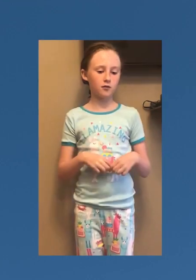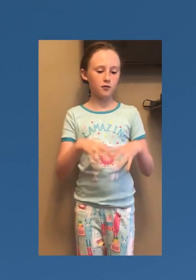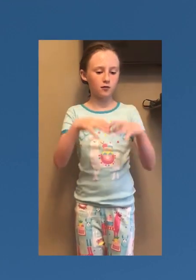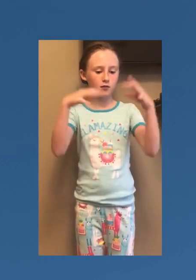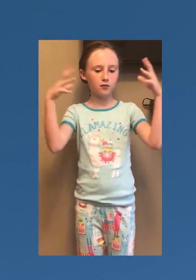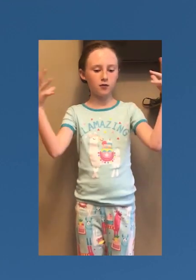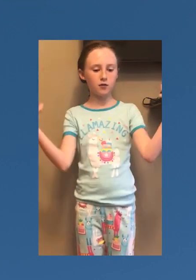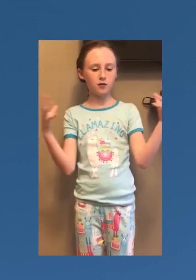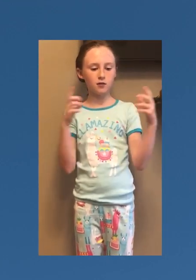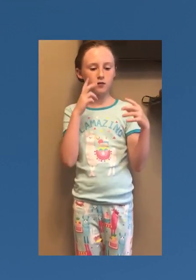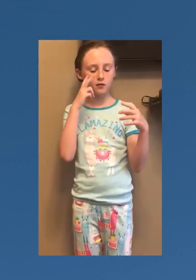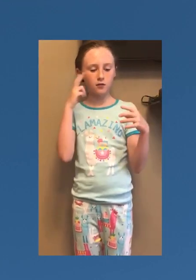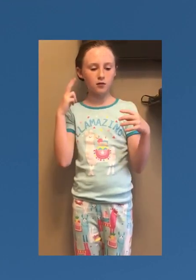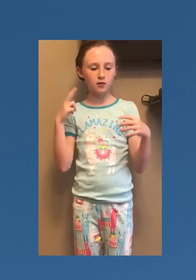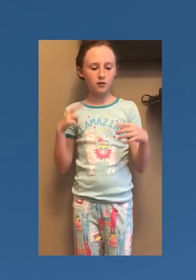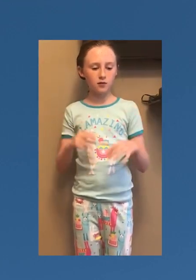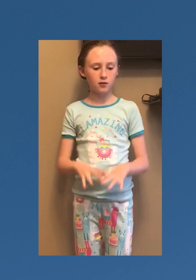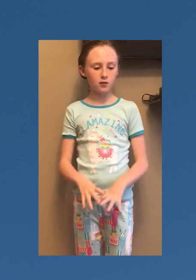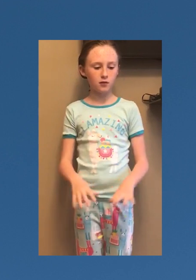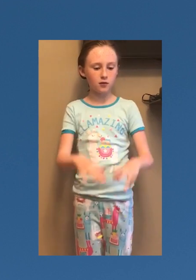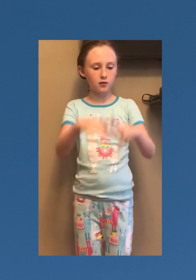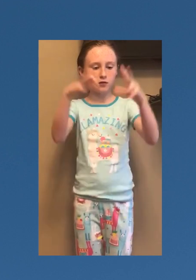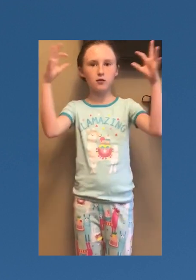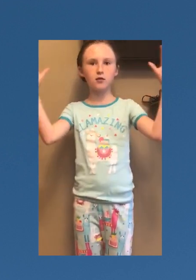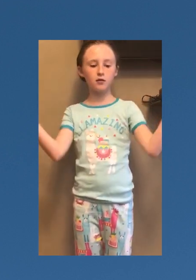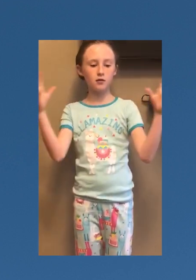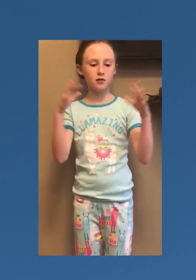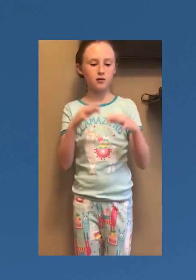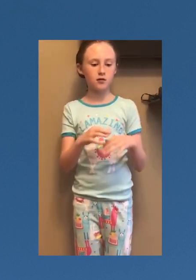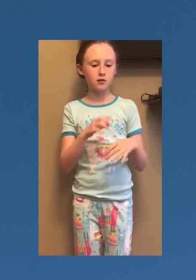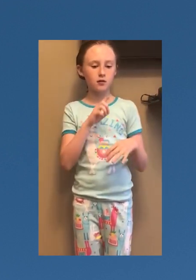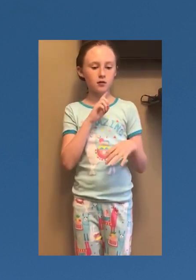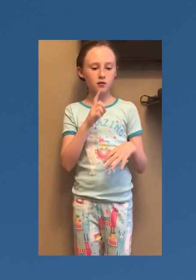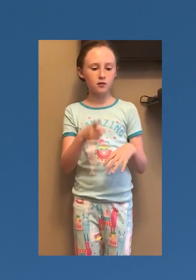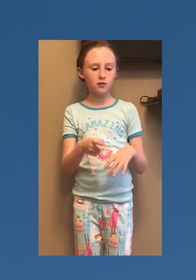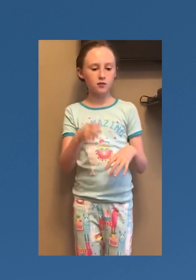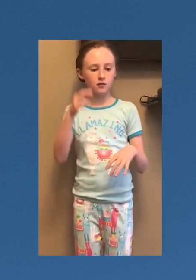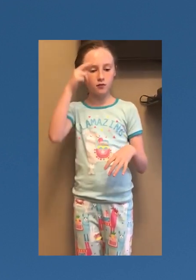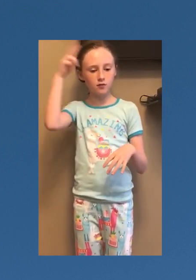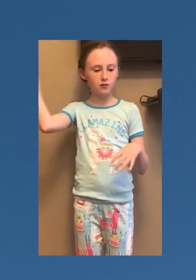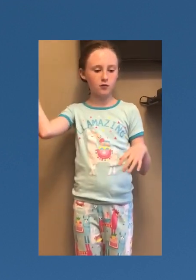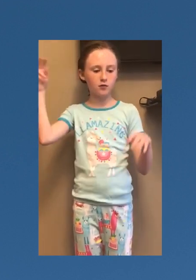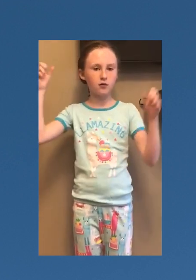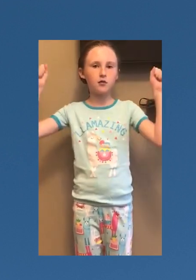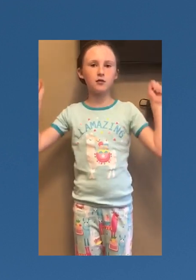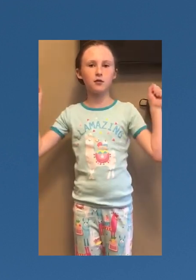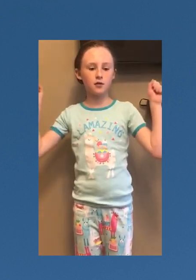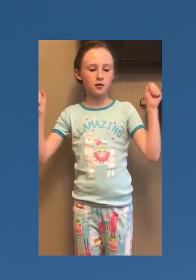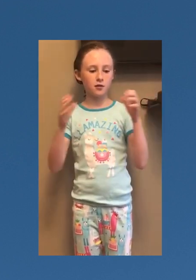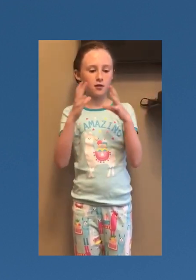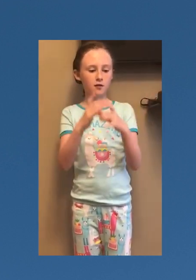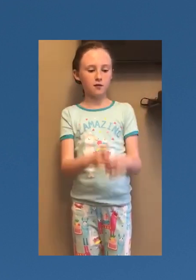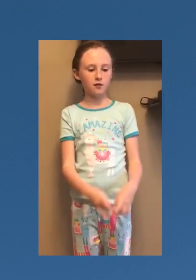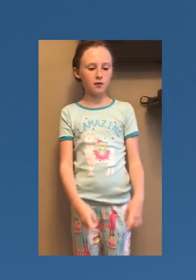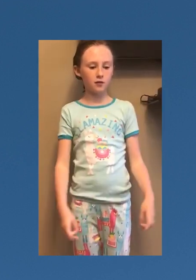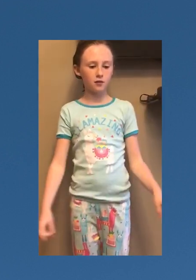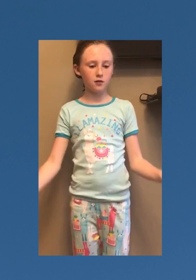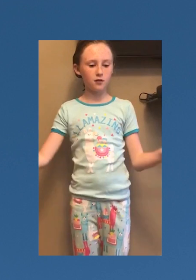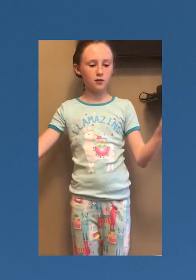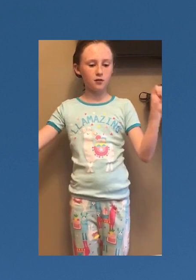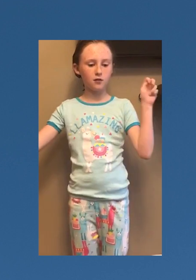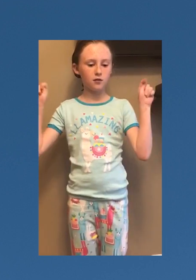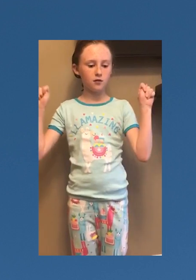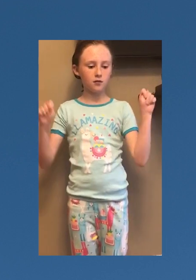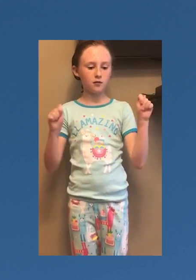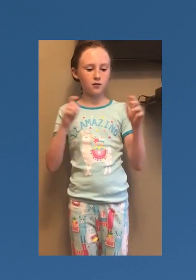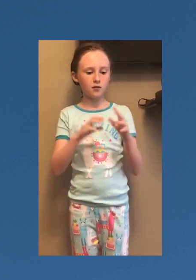glorieux, car t'embrasse et porte le pays, il sait porter la